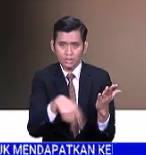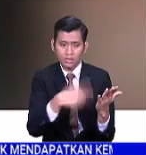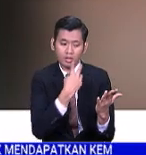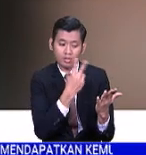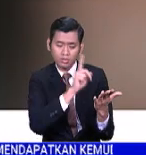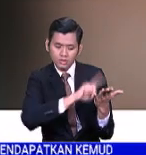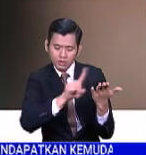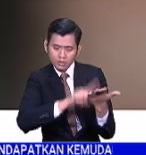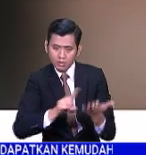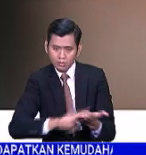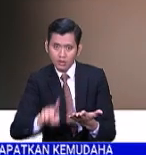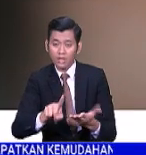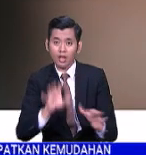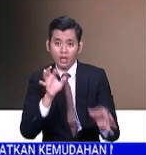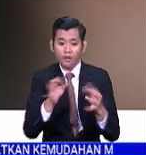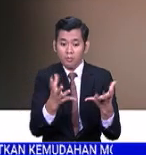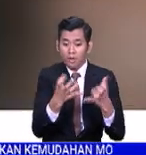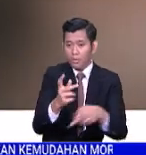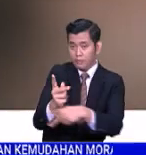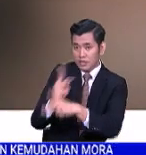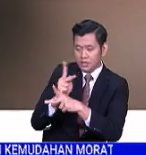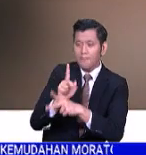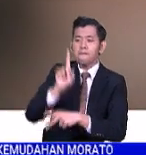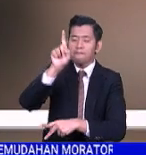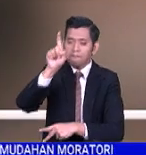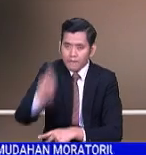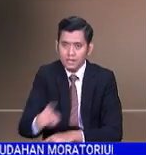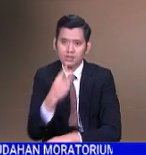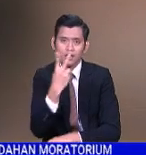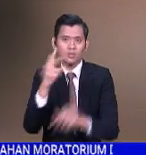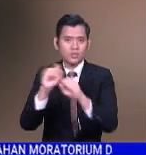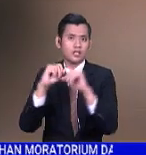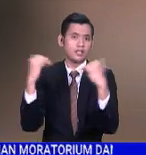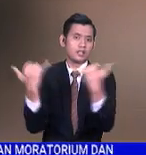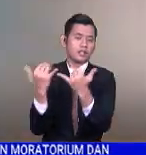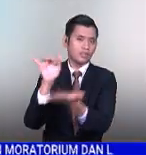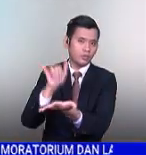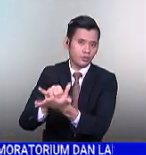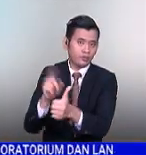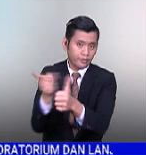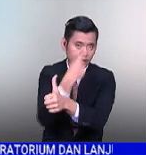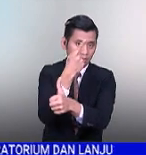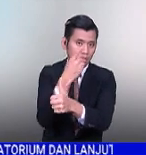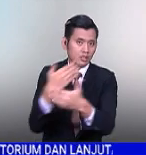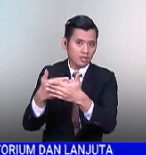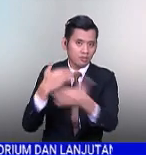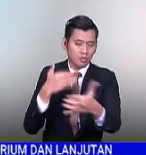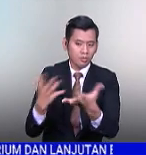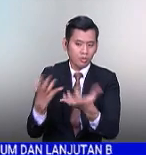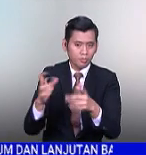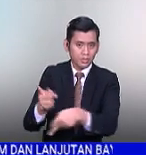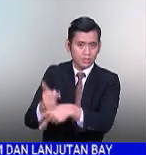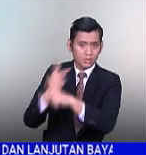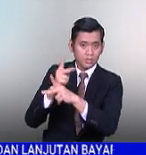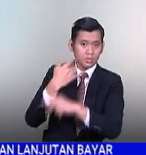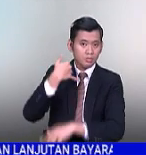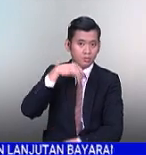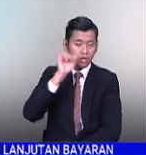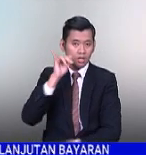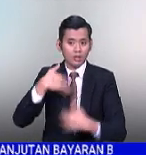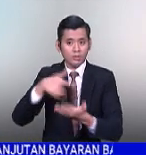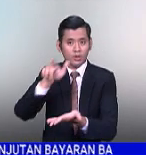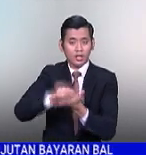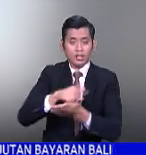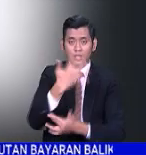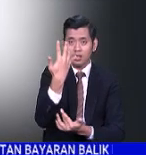status syarikat pinjaman wang sebelum membuat sebarang transaksi. Semalam, Persatuan Keselamatan Pengguna Kuala Lumpur melaporkan